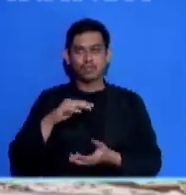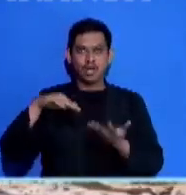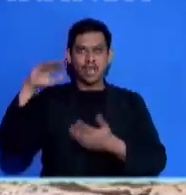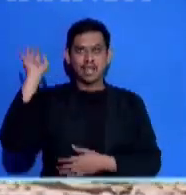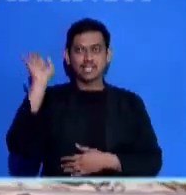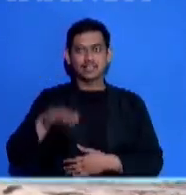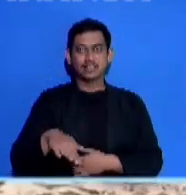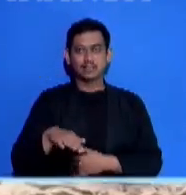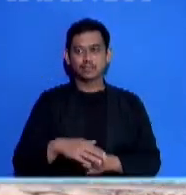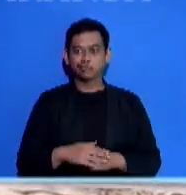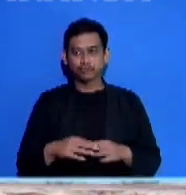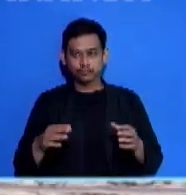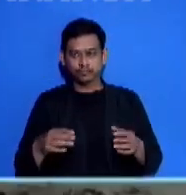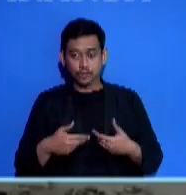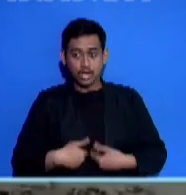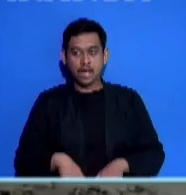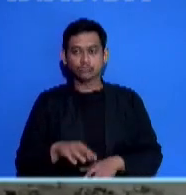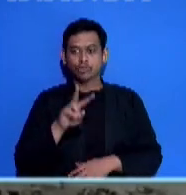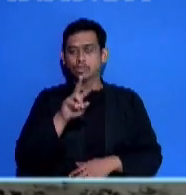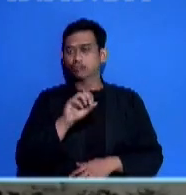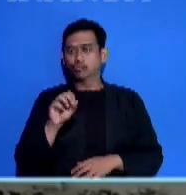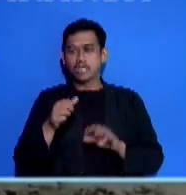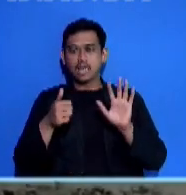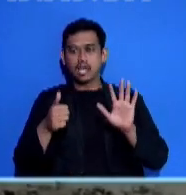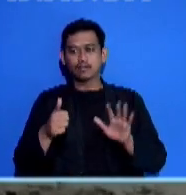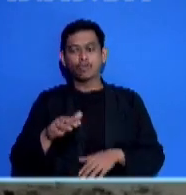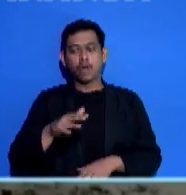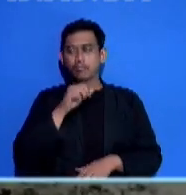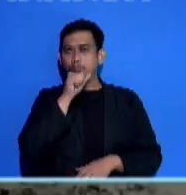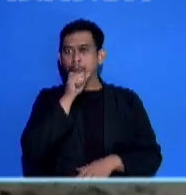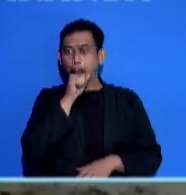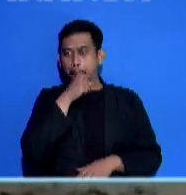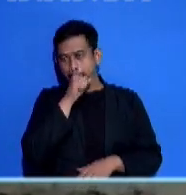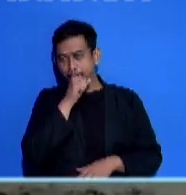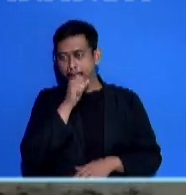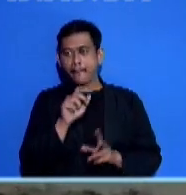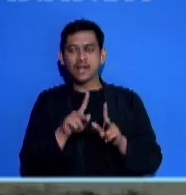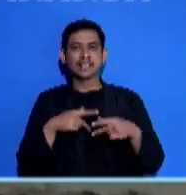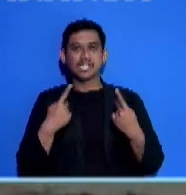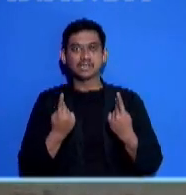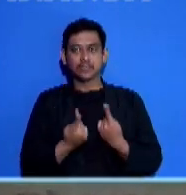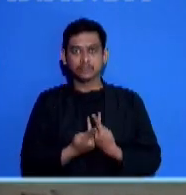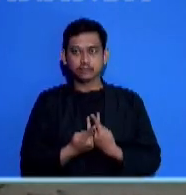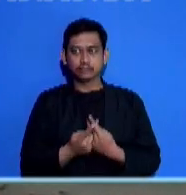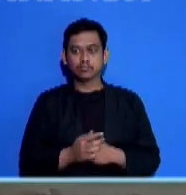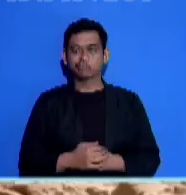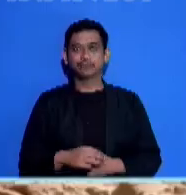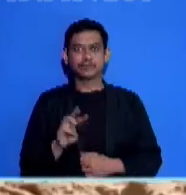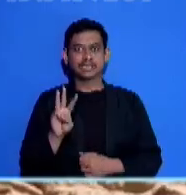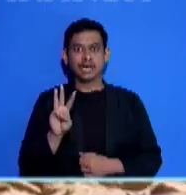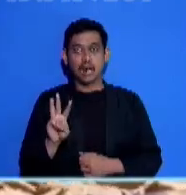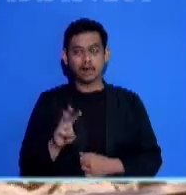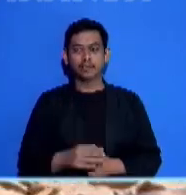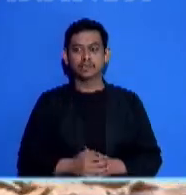maksimal kelahiran 2006 rata-rata kelas 3 SMP dan 2 SMA Rais bkti Wibowo selaku panitia bidang pertandingan